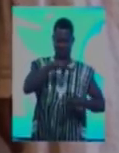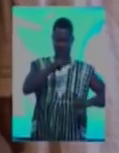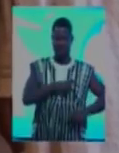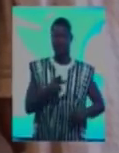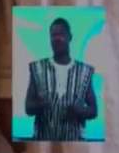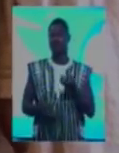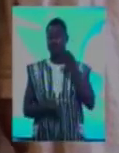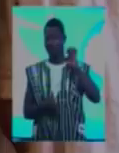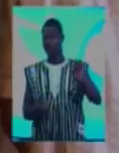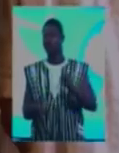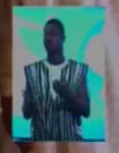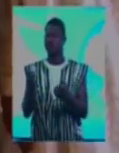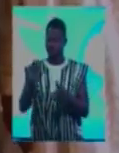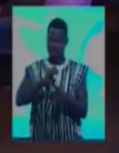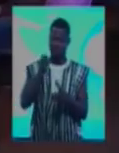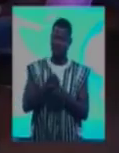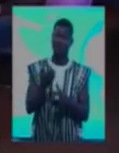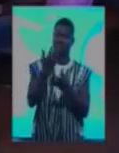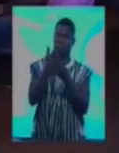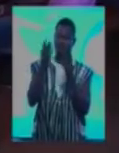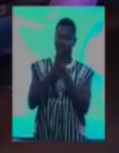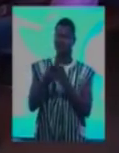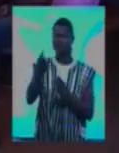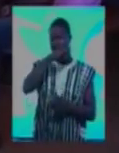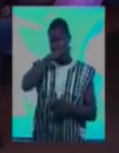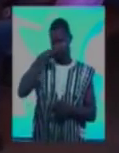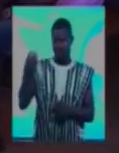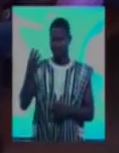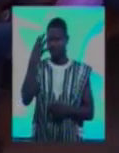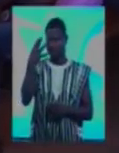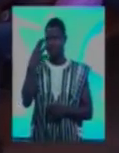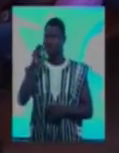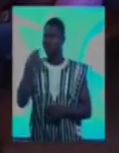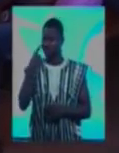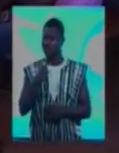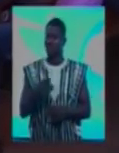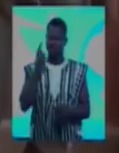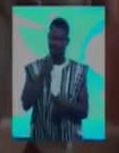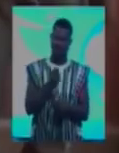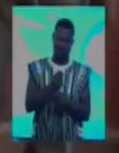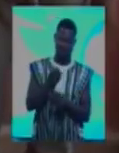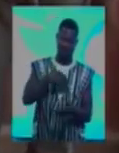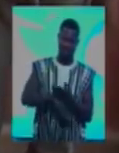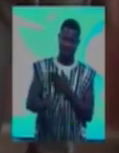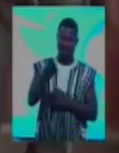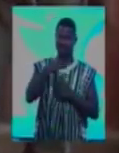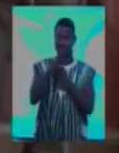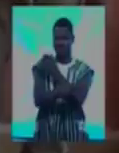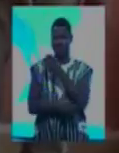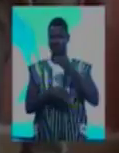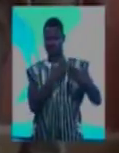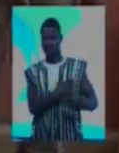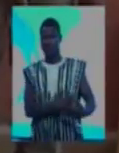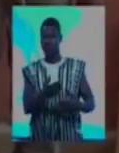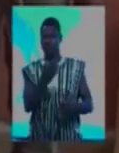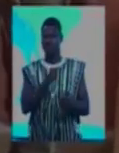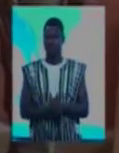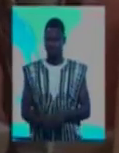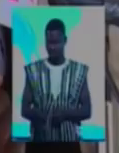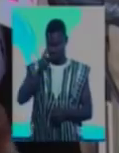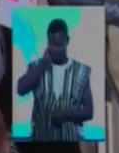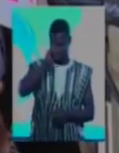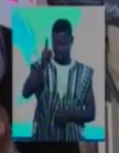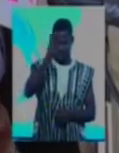mains de ces quatre présumés bandits qui opérait dans la ville de Fadam Gourma et environnant. Le cerveau de la bande,